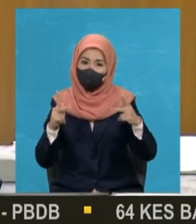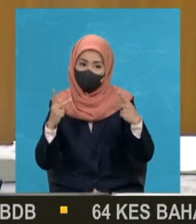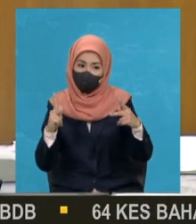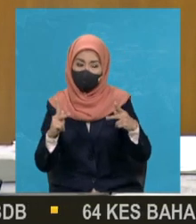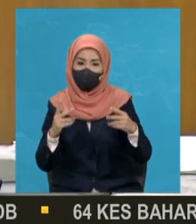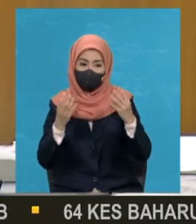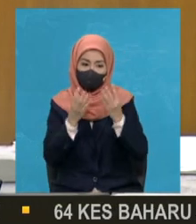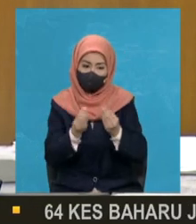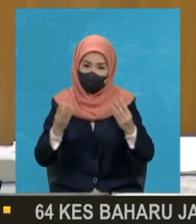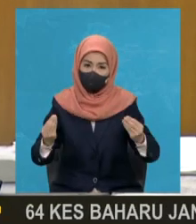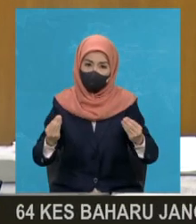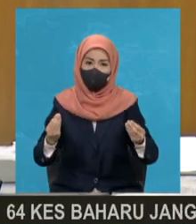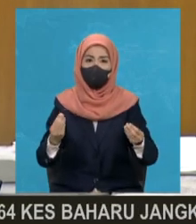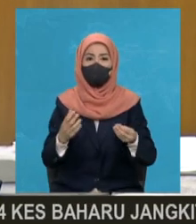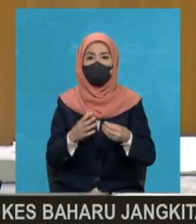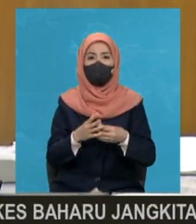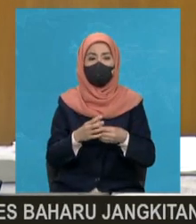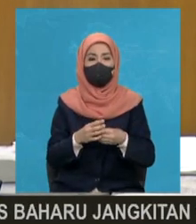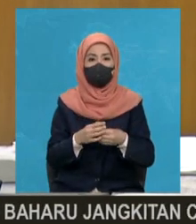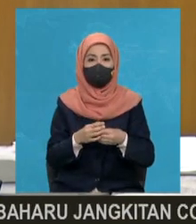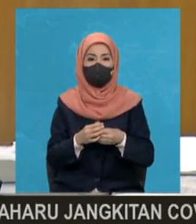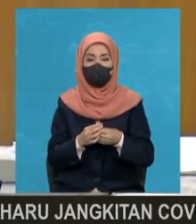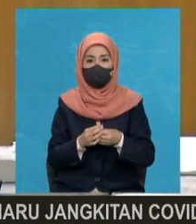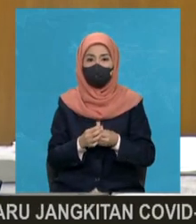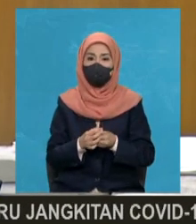tersebut jika Day kedai runcit dan